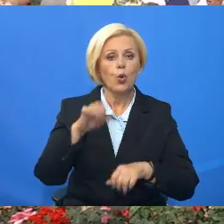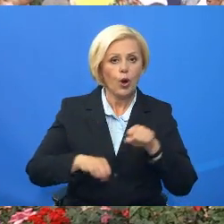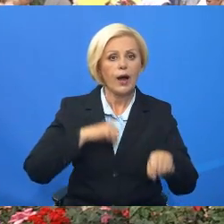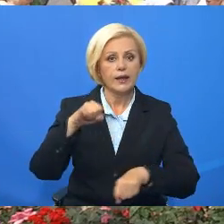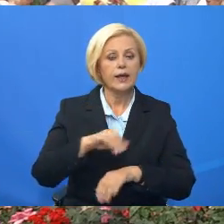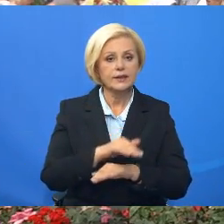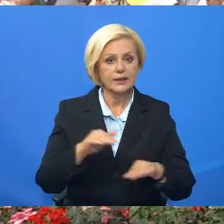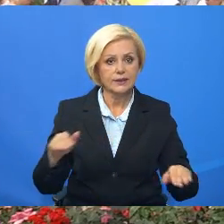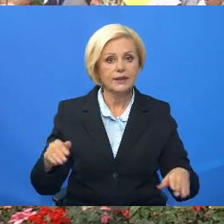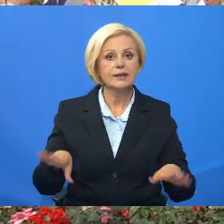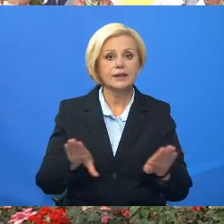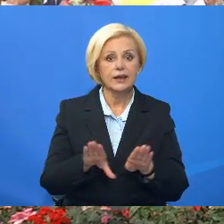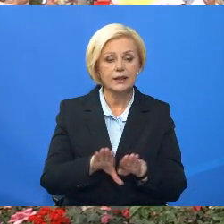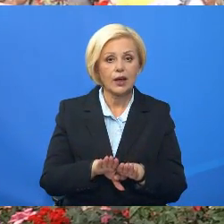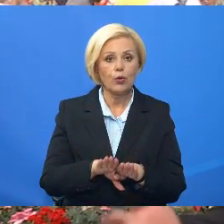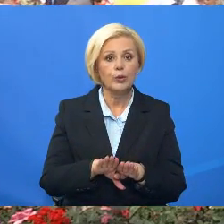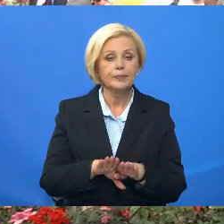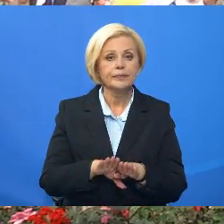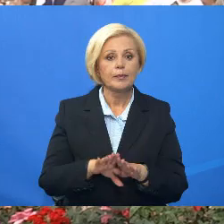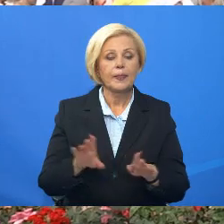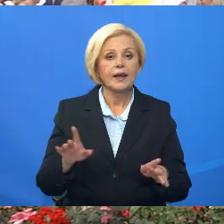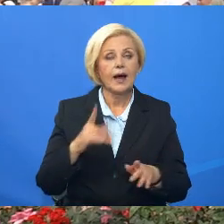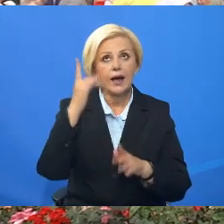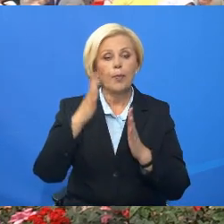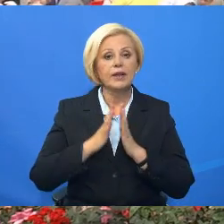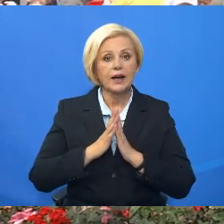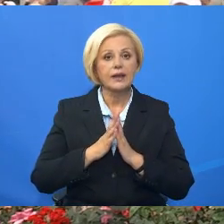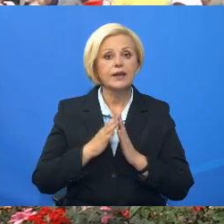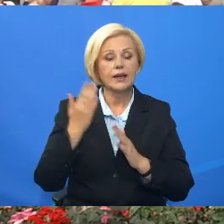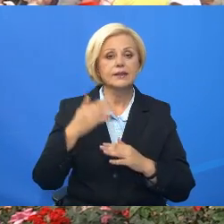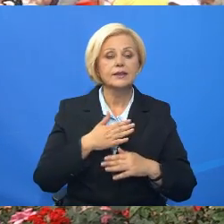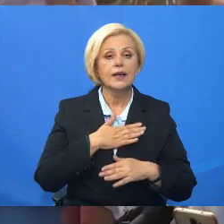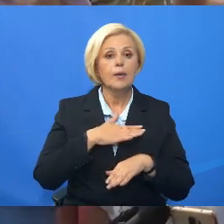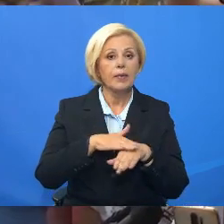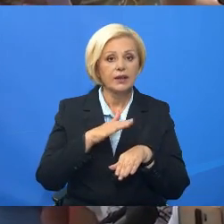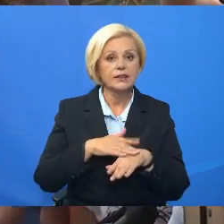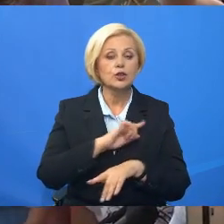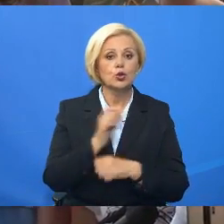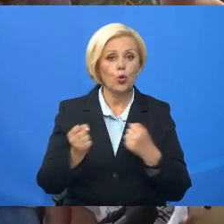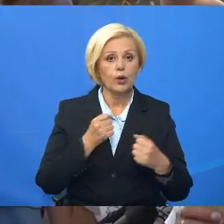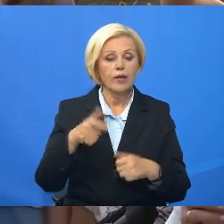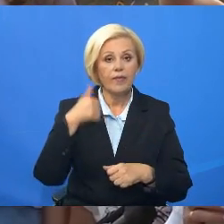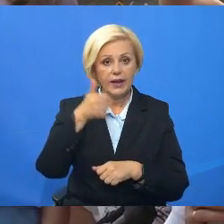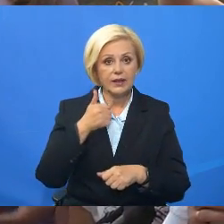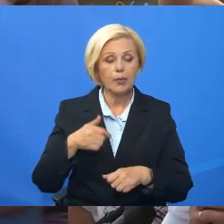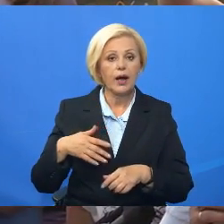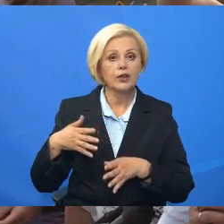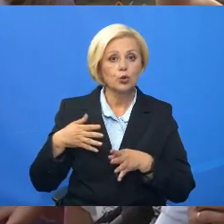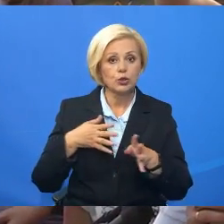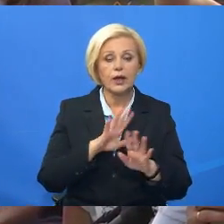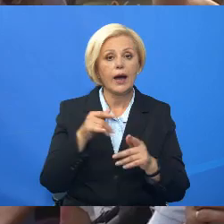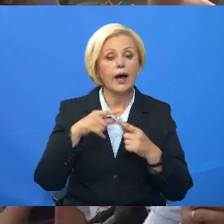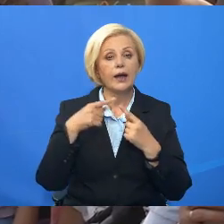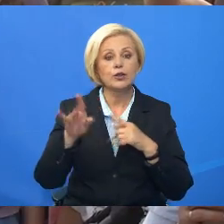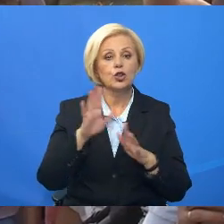оно как бы такое... Как благодать, милосердие Божие такое, чтобы укрепило семью нашу. Сёлетняе шэсце адрозніваецца не толькі